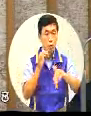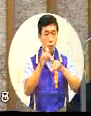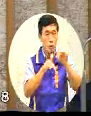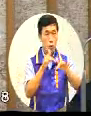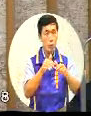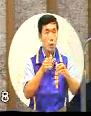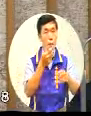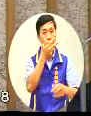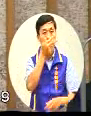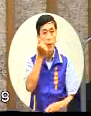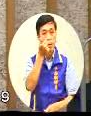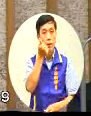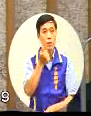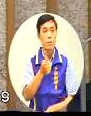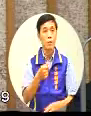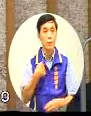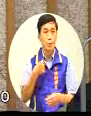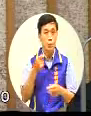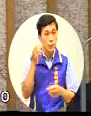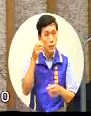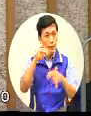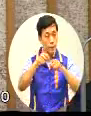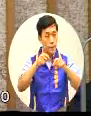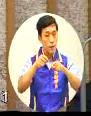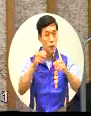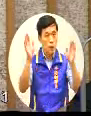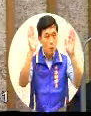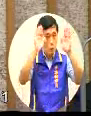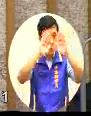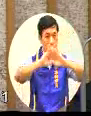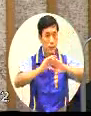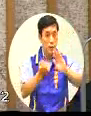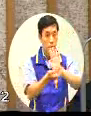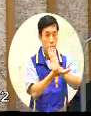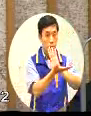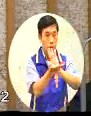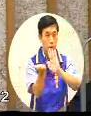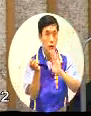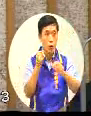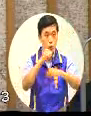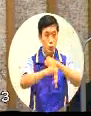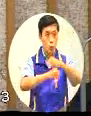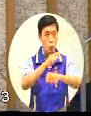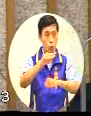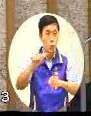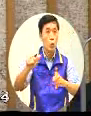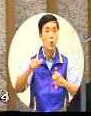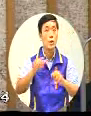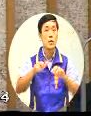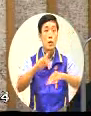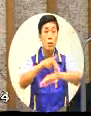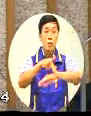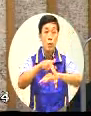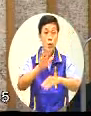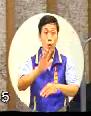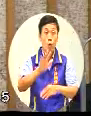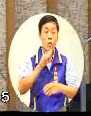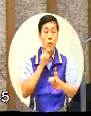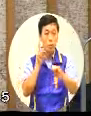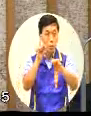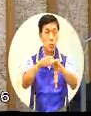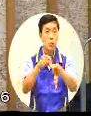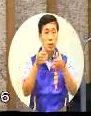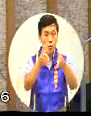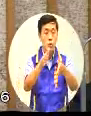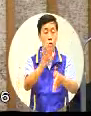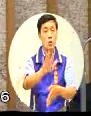做比较这个适合夜间展示的这个哈动物在这个地方。 那现在已经在规划了吗？ 朝这个方向走了，